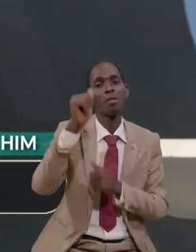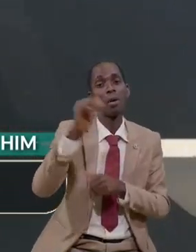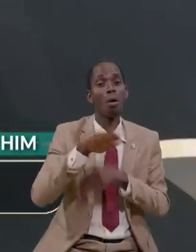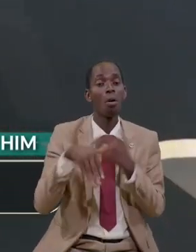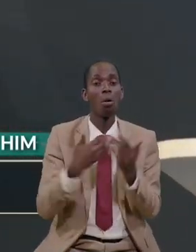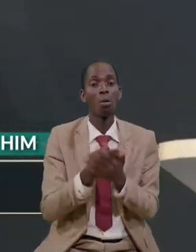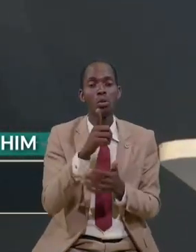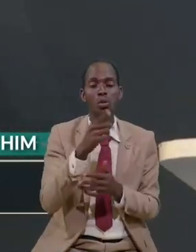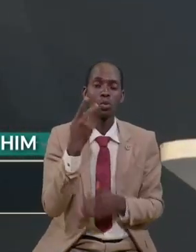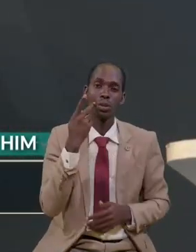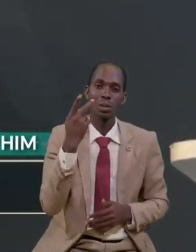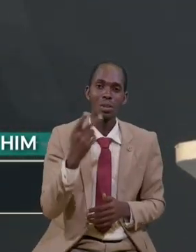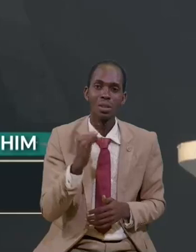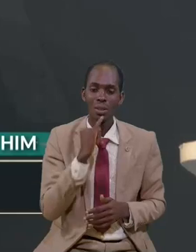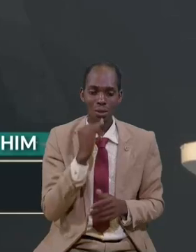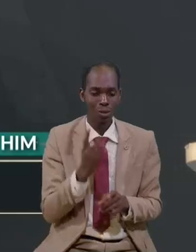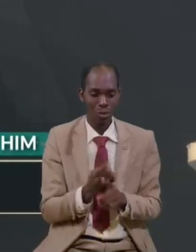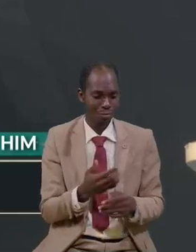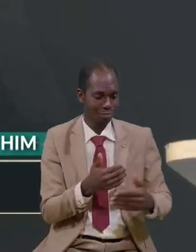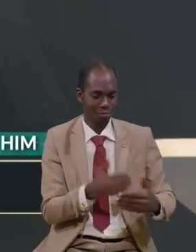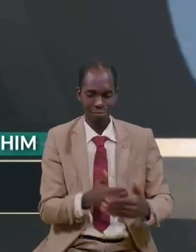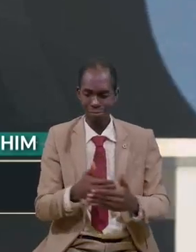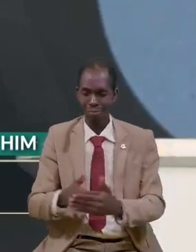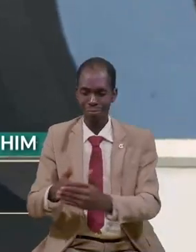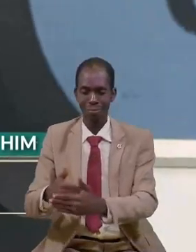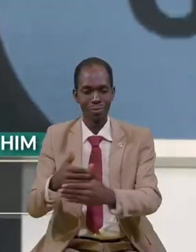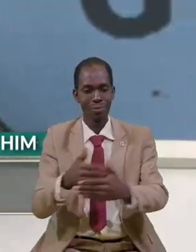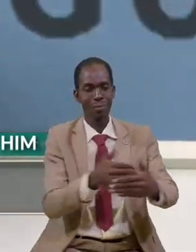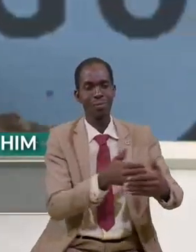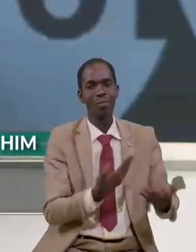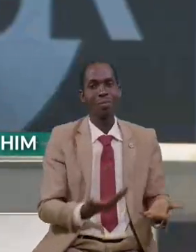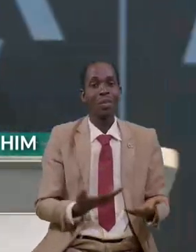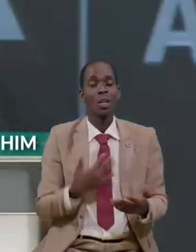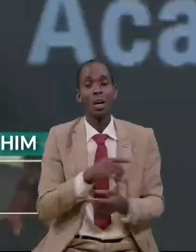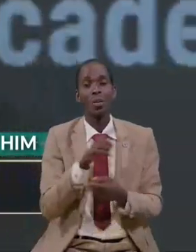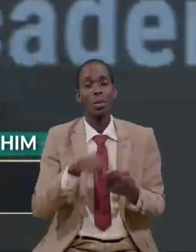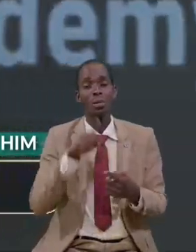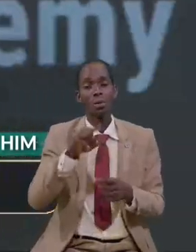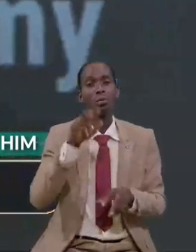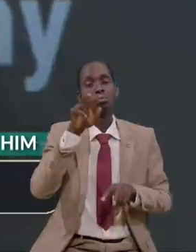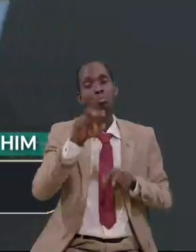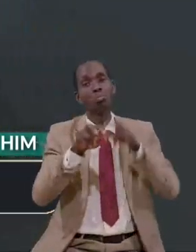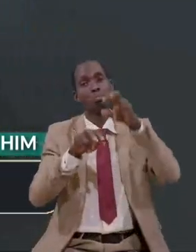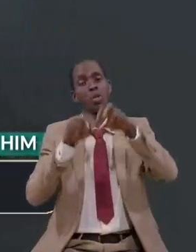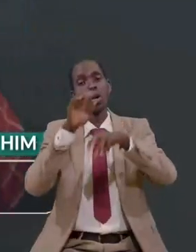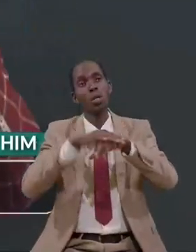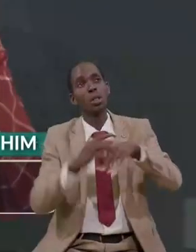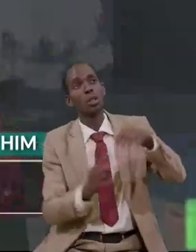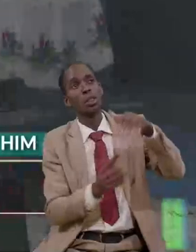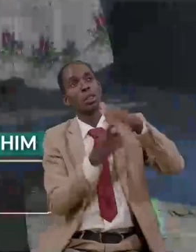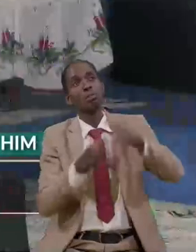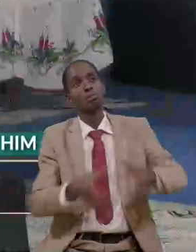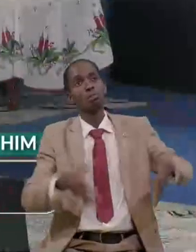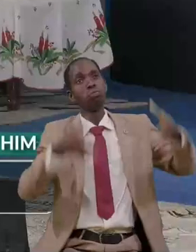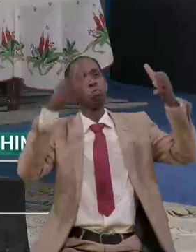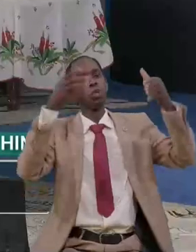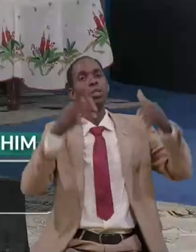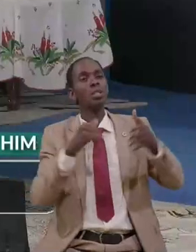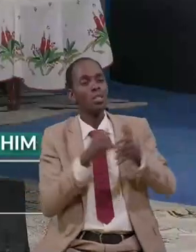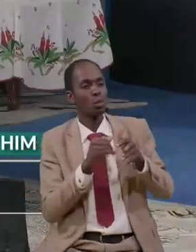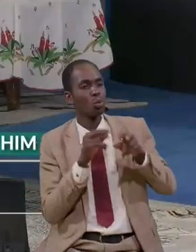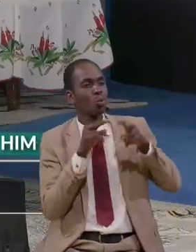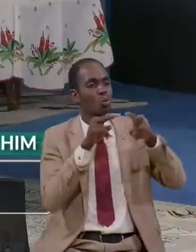voyez, c'est la colline qui est à côté. Et quand vous gravissez cette colline, c'est rien du tout.